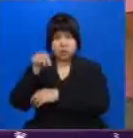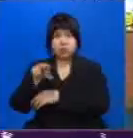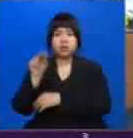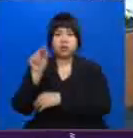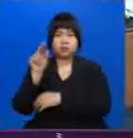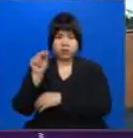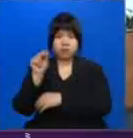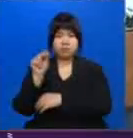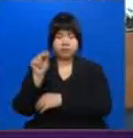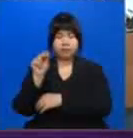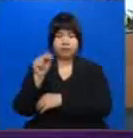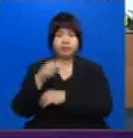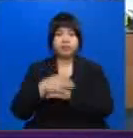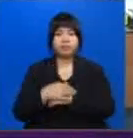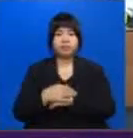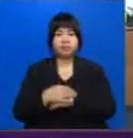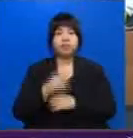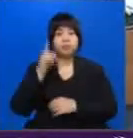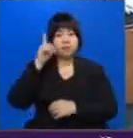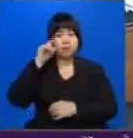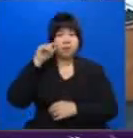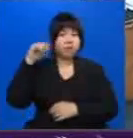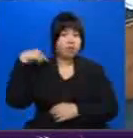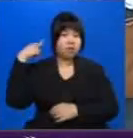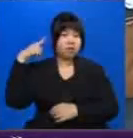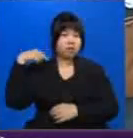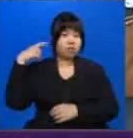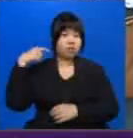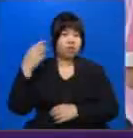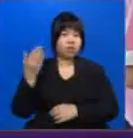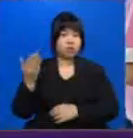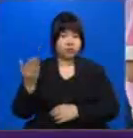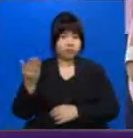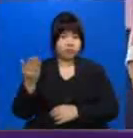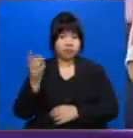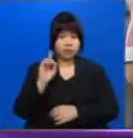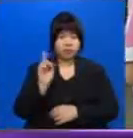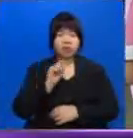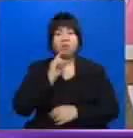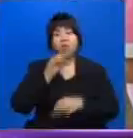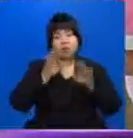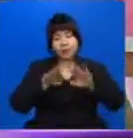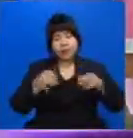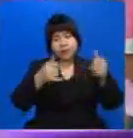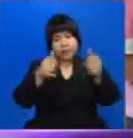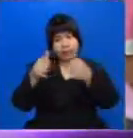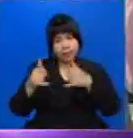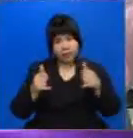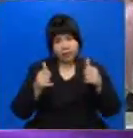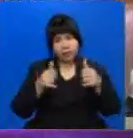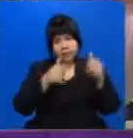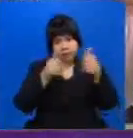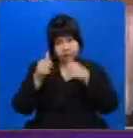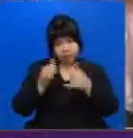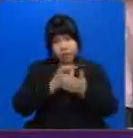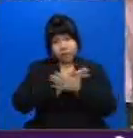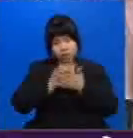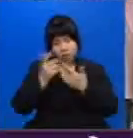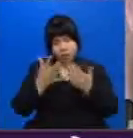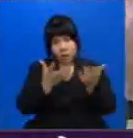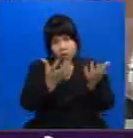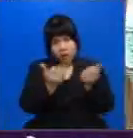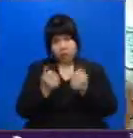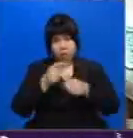15 นาฬิกา 30 นาทีวิภาพรคุณแม่ของน้องจีนและน้องจีจี้จะปล่อยให้เด็กๆเล่นกับเพื่อนในโรงเรียนก่อนแล้วจึงค่อยมารับใน